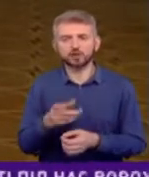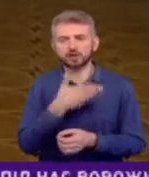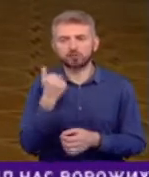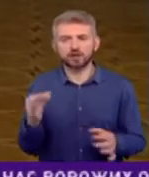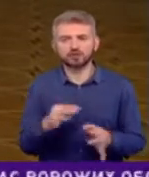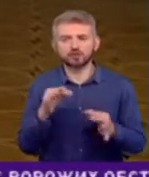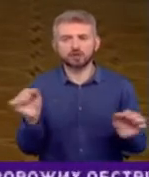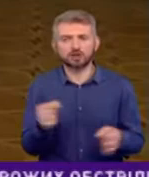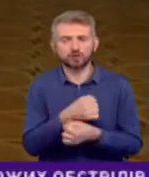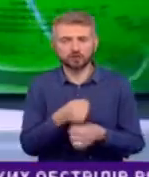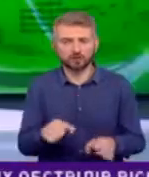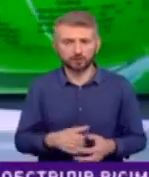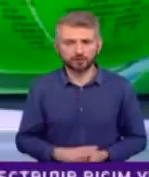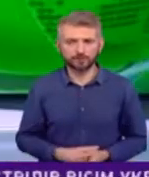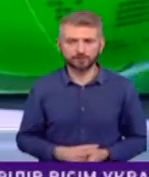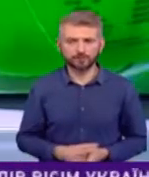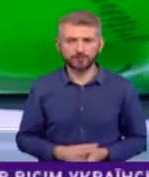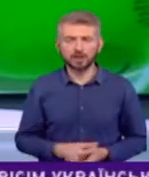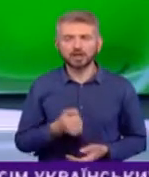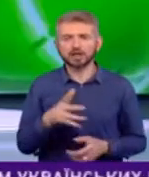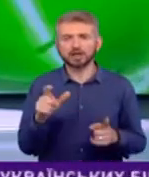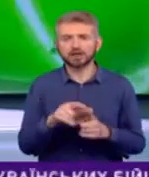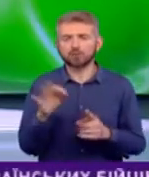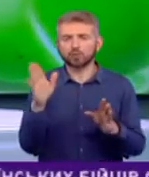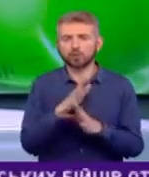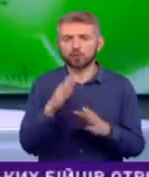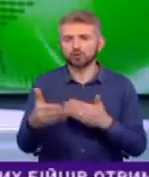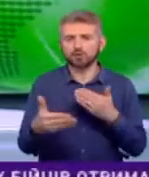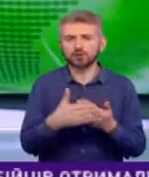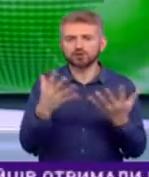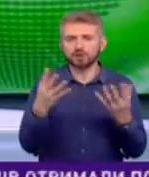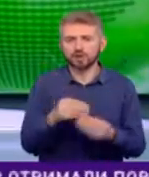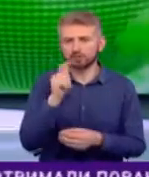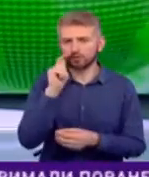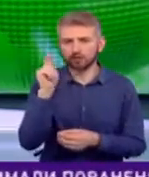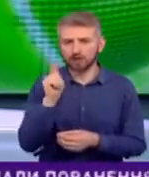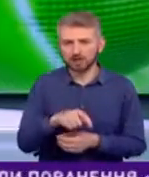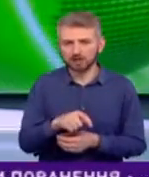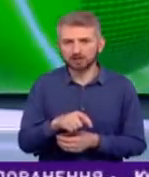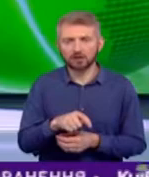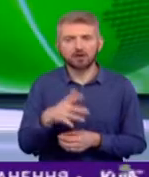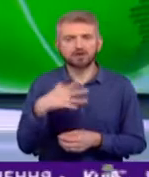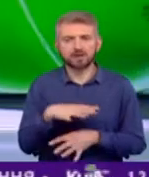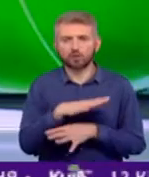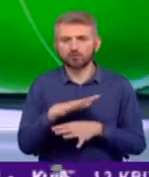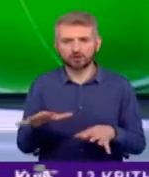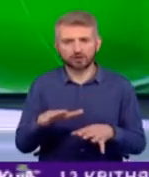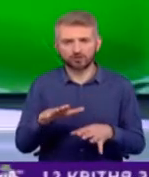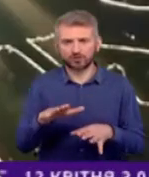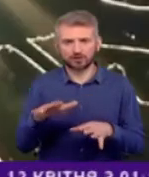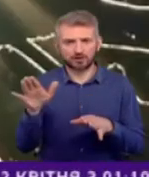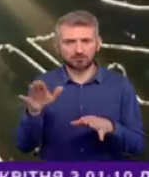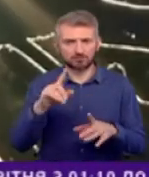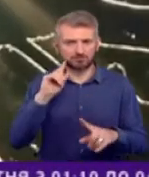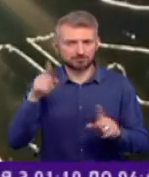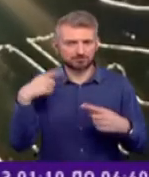нічого неможливого. І кілька слів про погоду. Найближчими днями в Україні не очікується стихійних